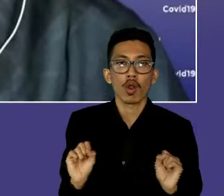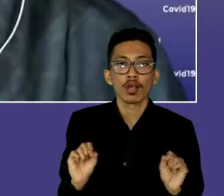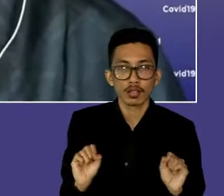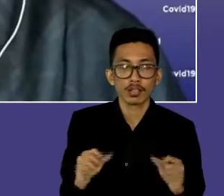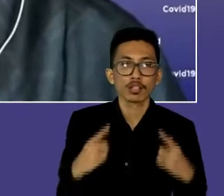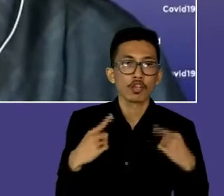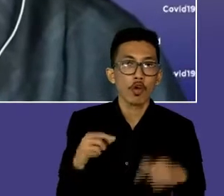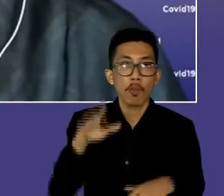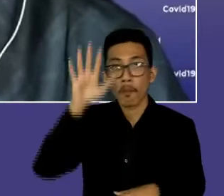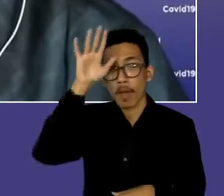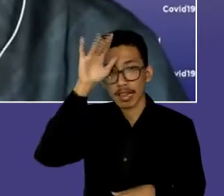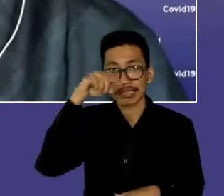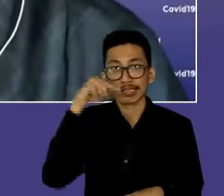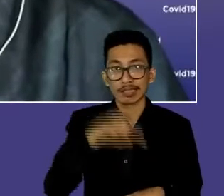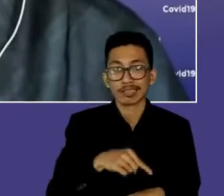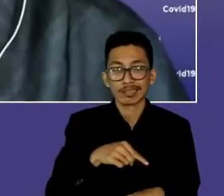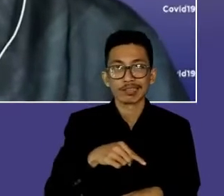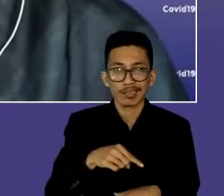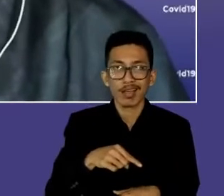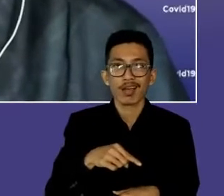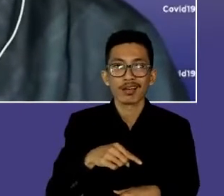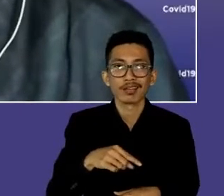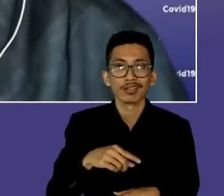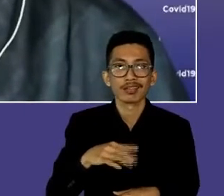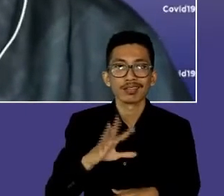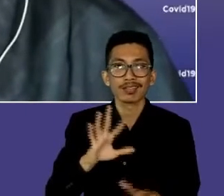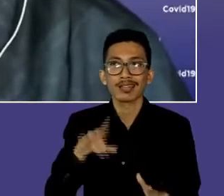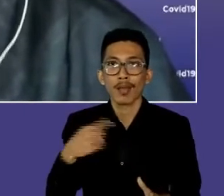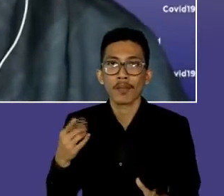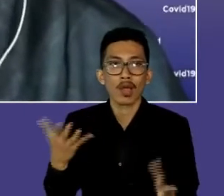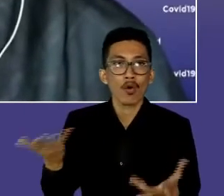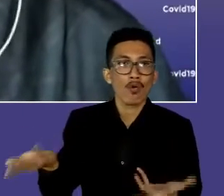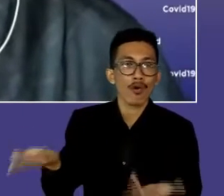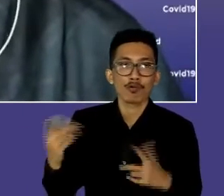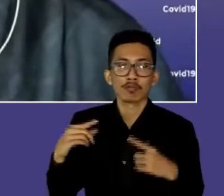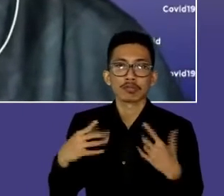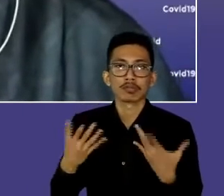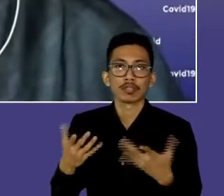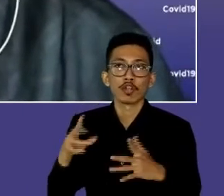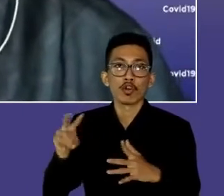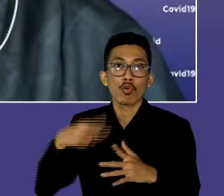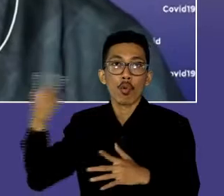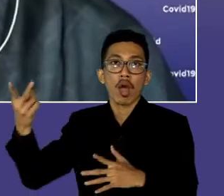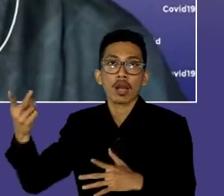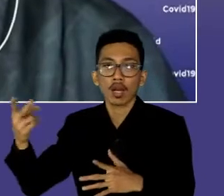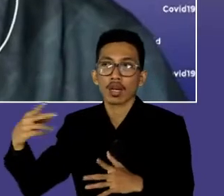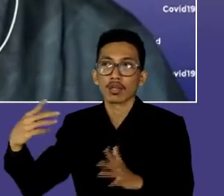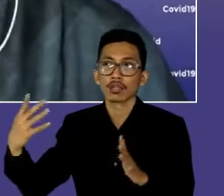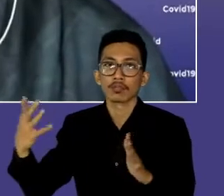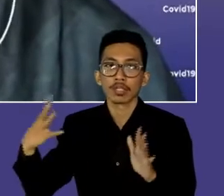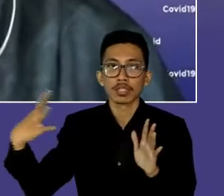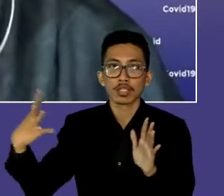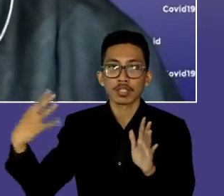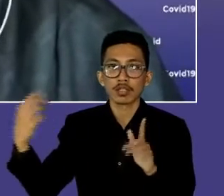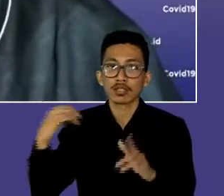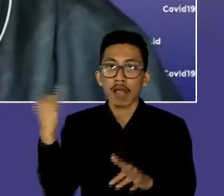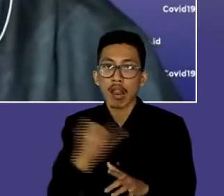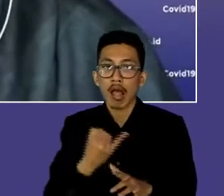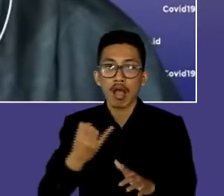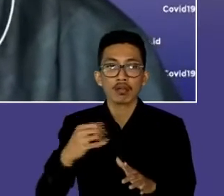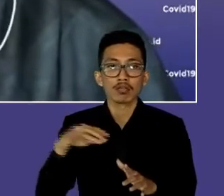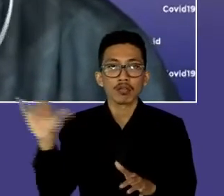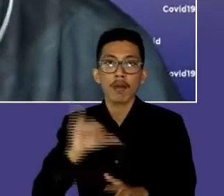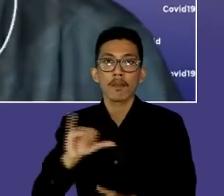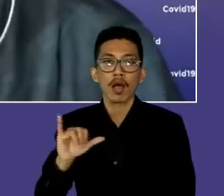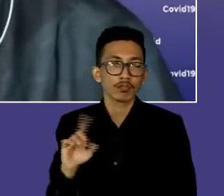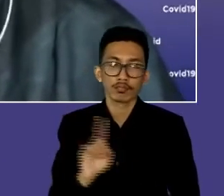Nah, sekarang berarti jangan sampai kemudian provinsi yang lain di luar Jawa Bali ini mengikuti kesalahan yang sama. Jangan, harusnya